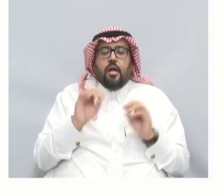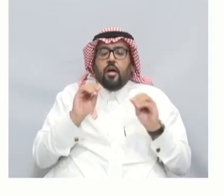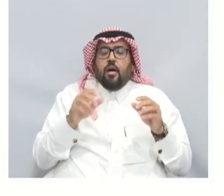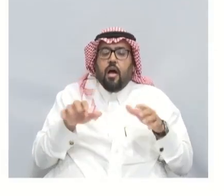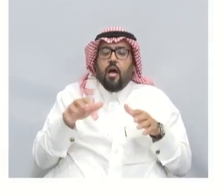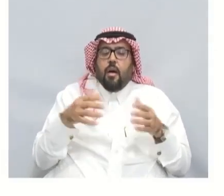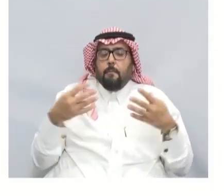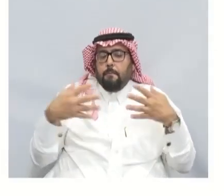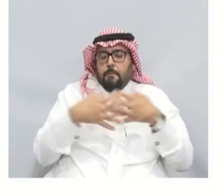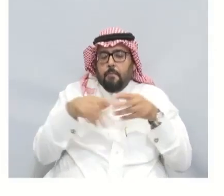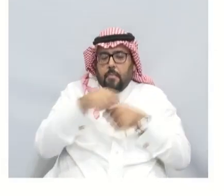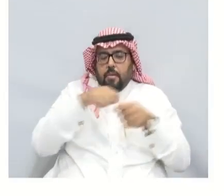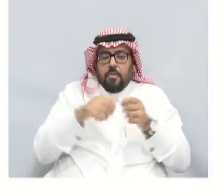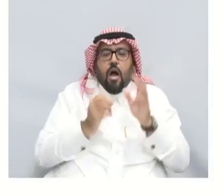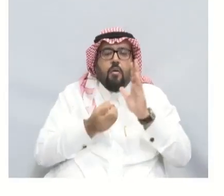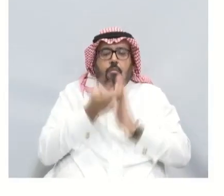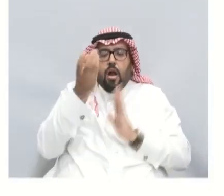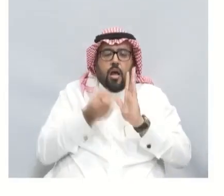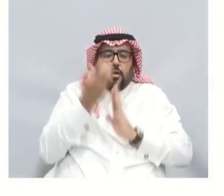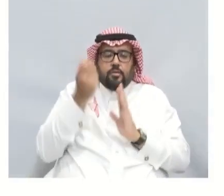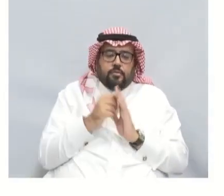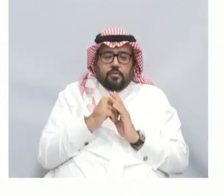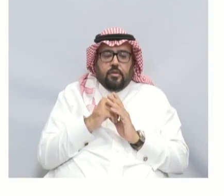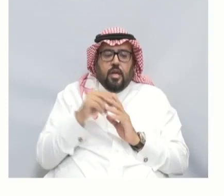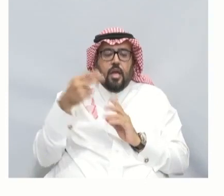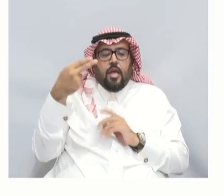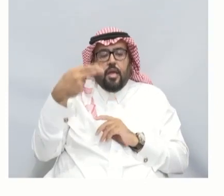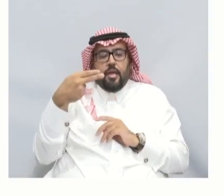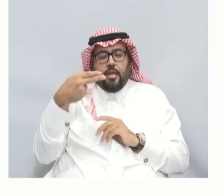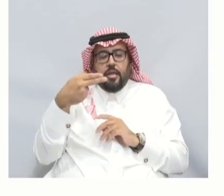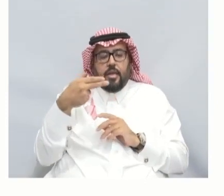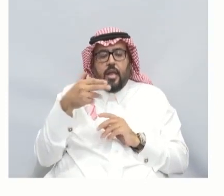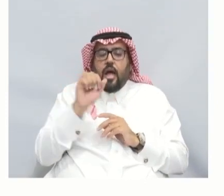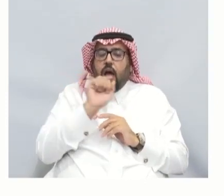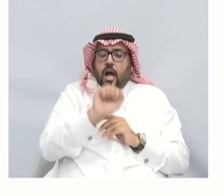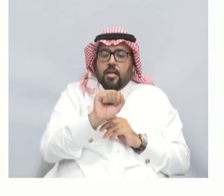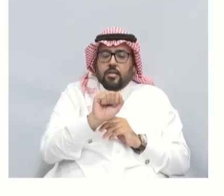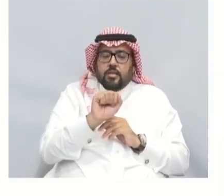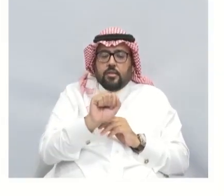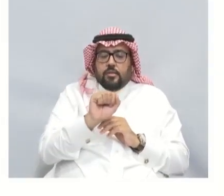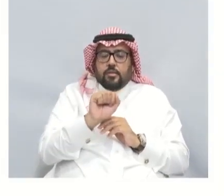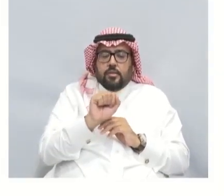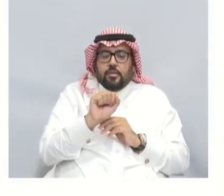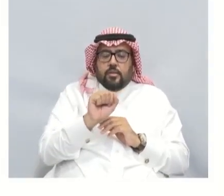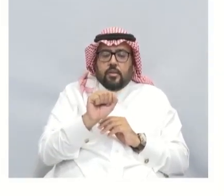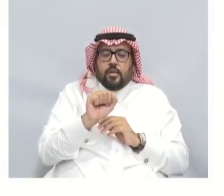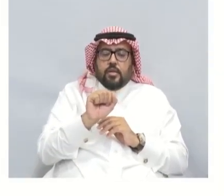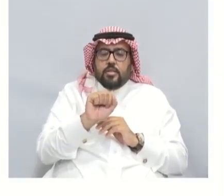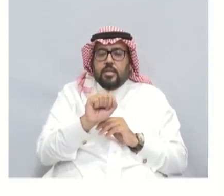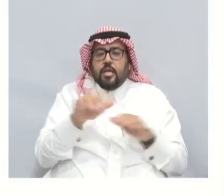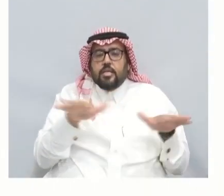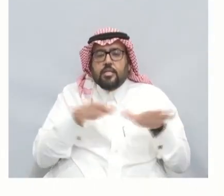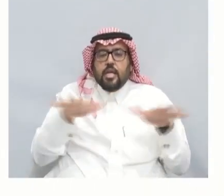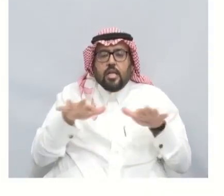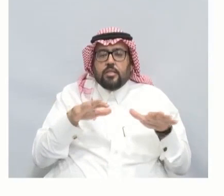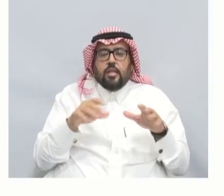هذه العبارة ترتبط بالبراكين، وإذا وضعت عين يعني لي هذه العبارة ترتبط